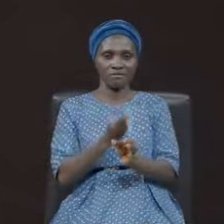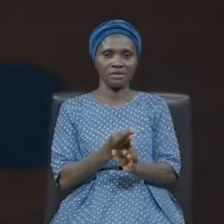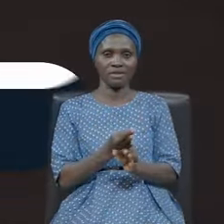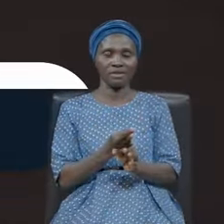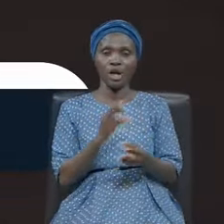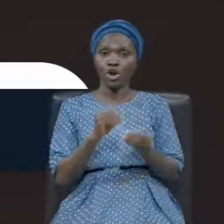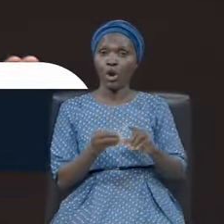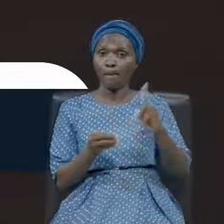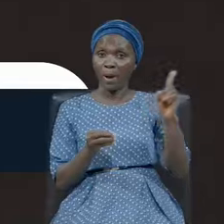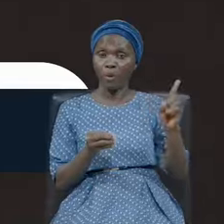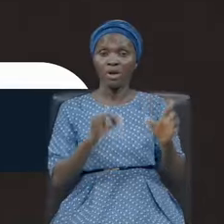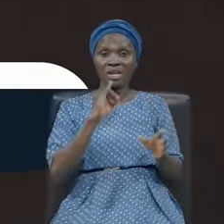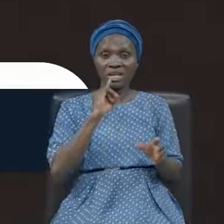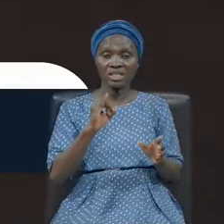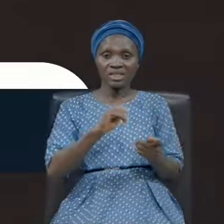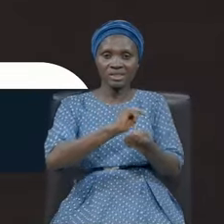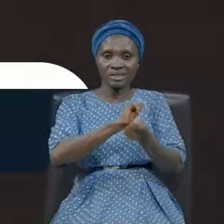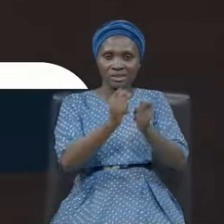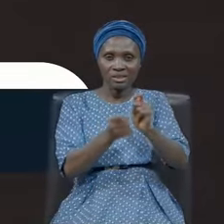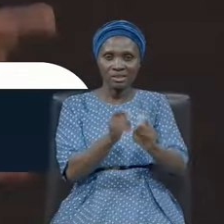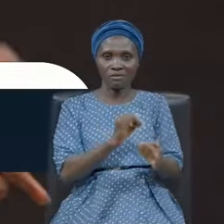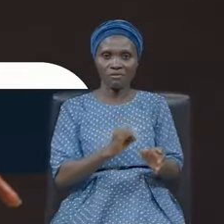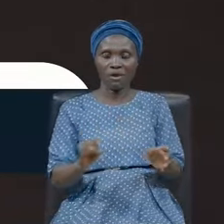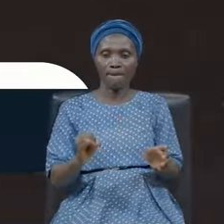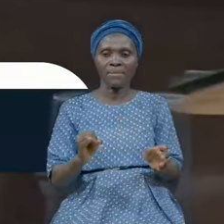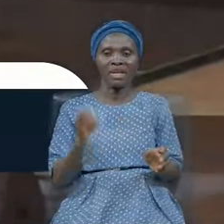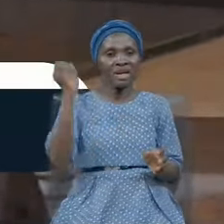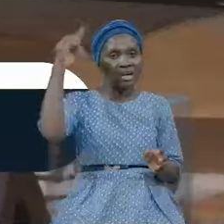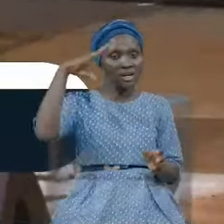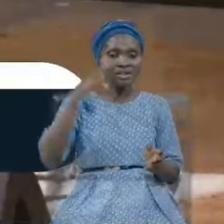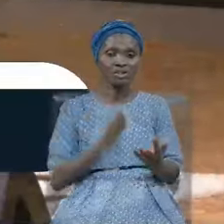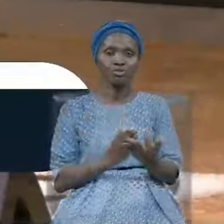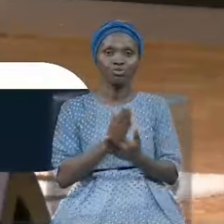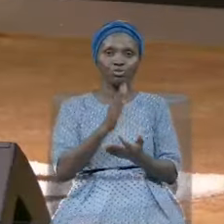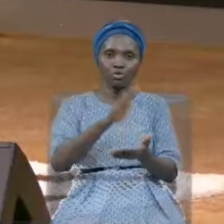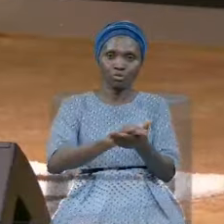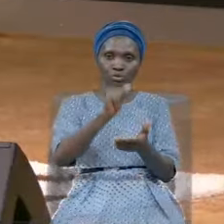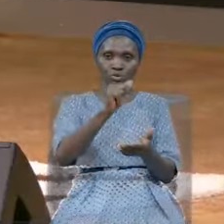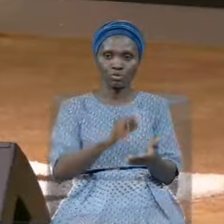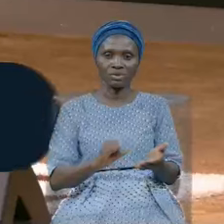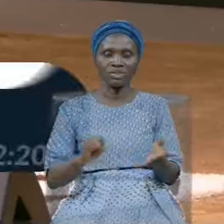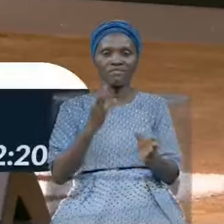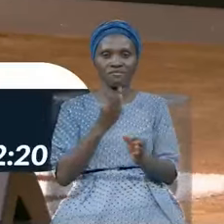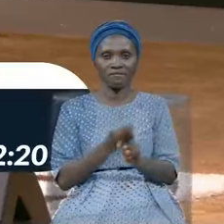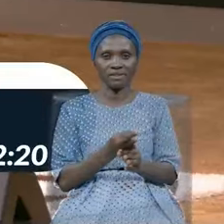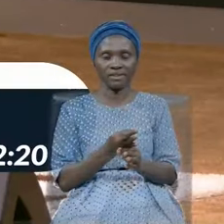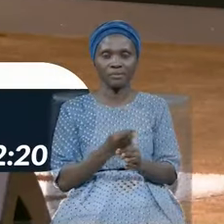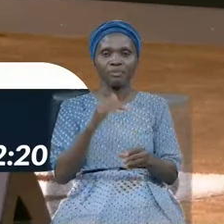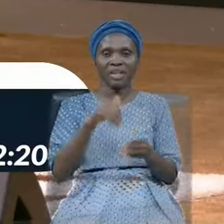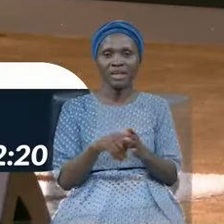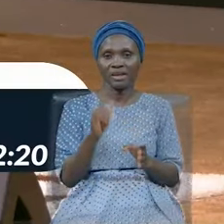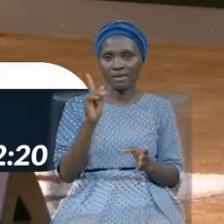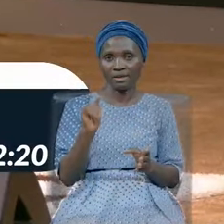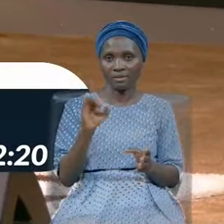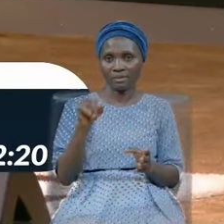Numéro 1, c'est la grâce transformatrice à travers la foi confiante. Titre